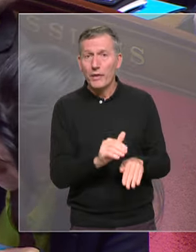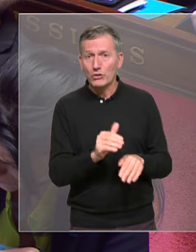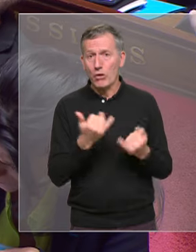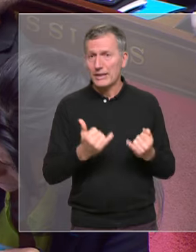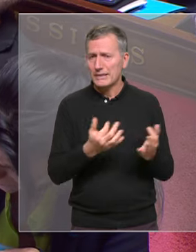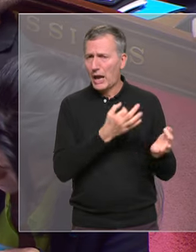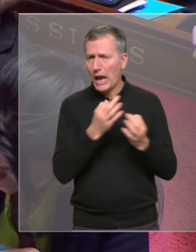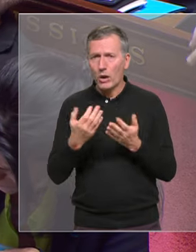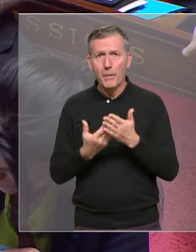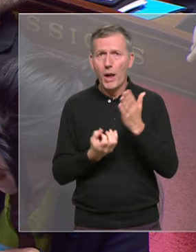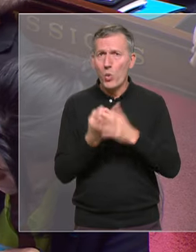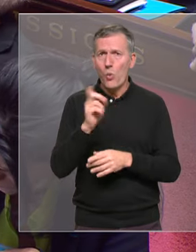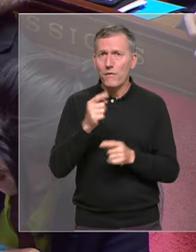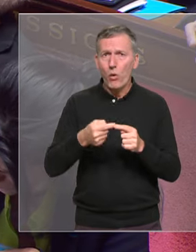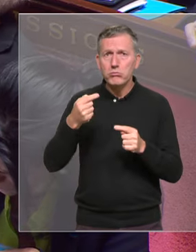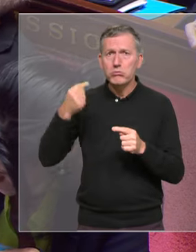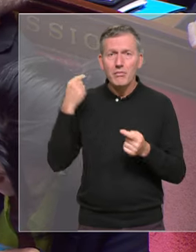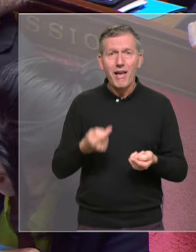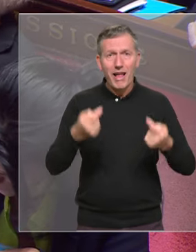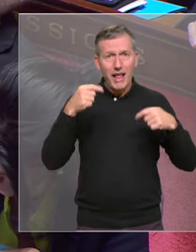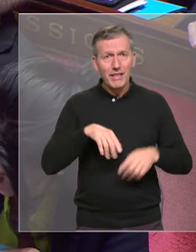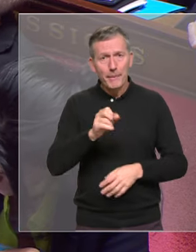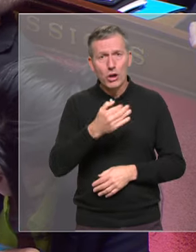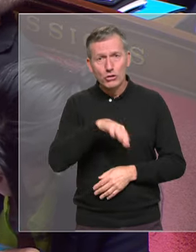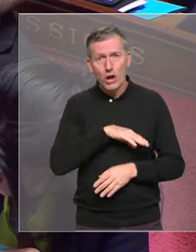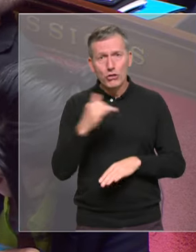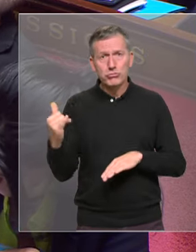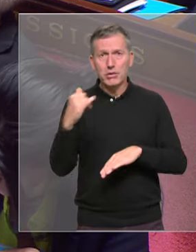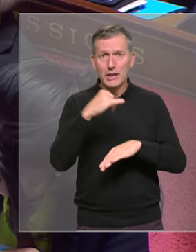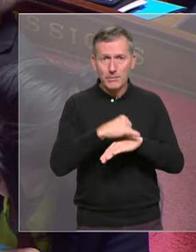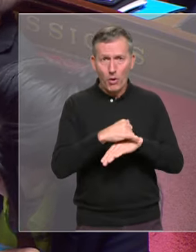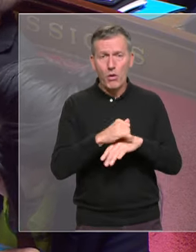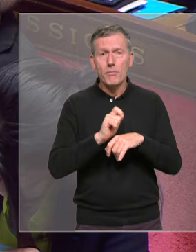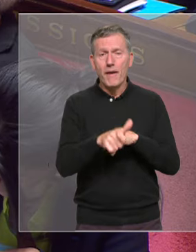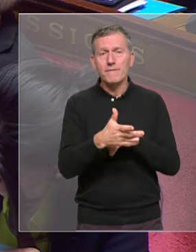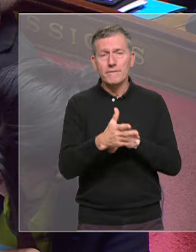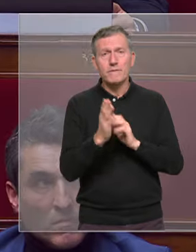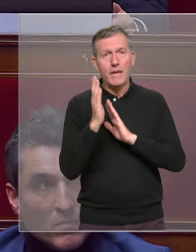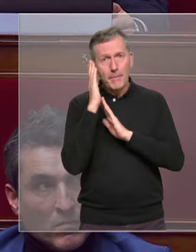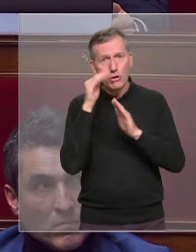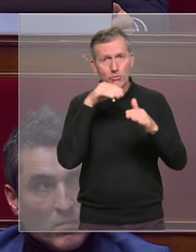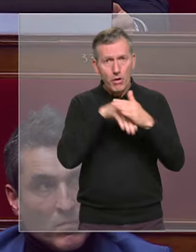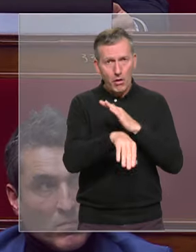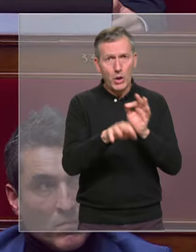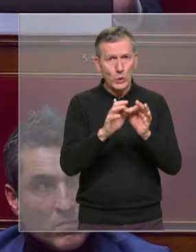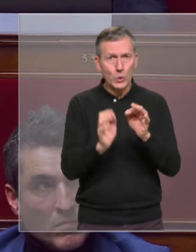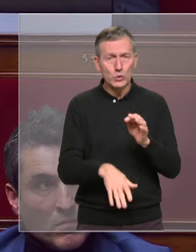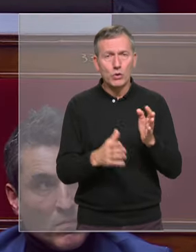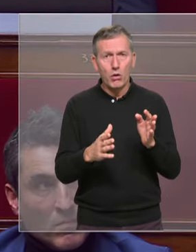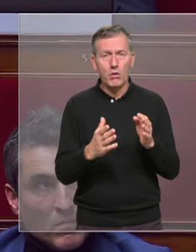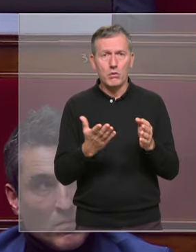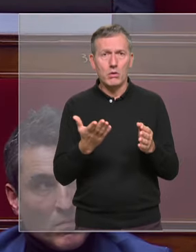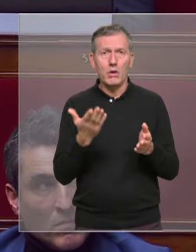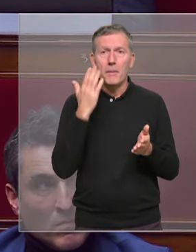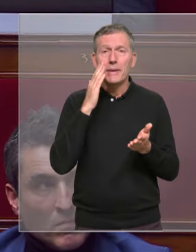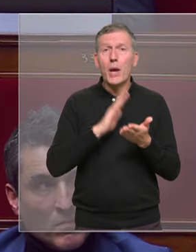métropole, rien de nouveau. L'État a pris en charge le transport des personnes vers la solution d'hébergement. À défaut, il